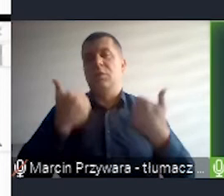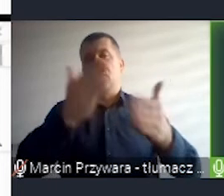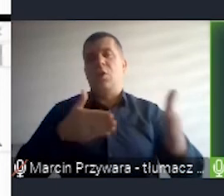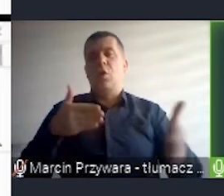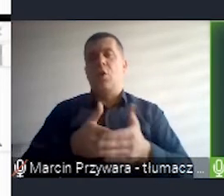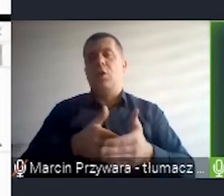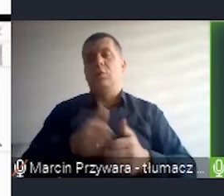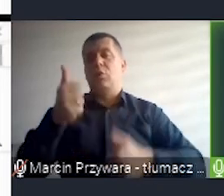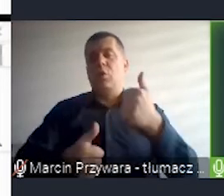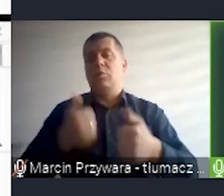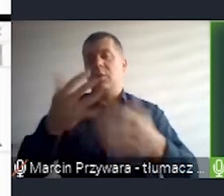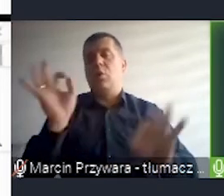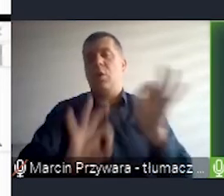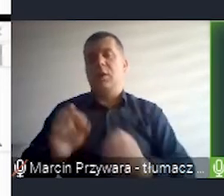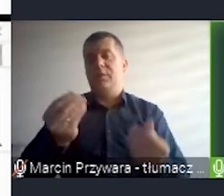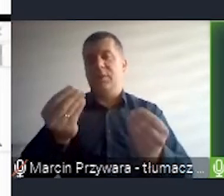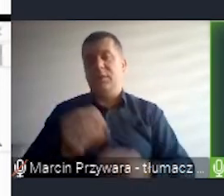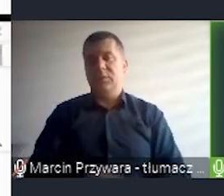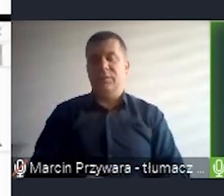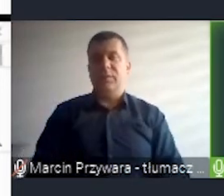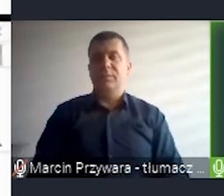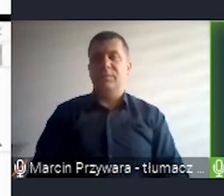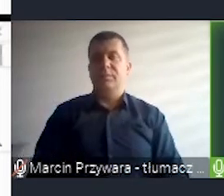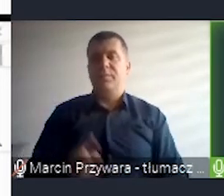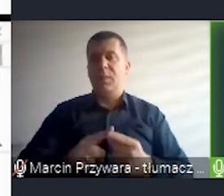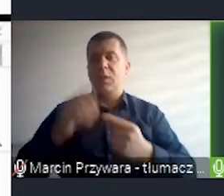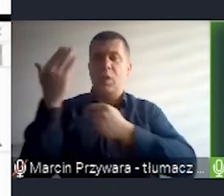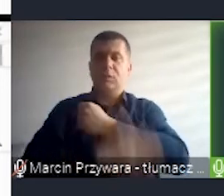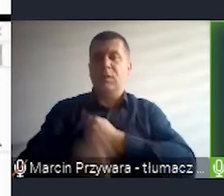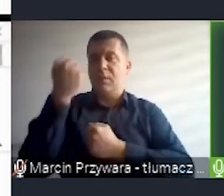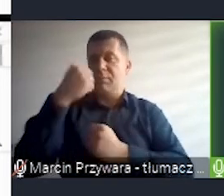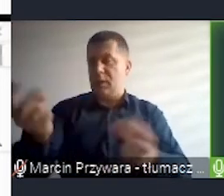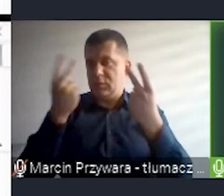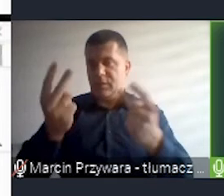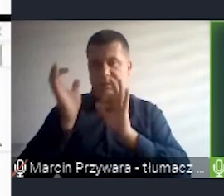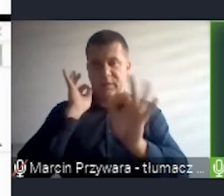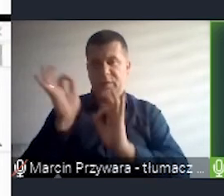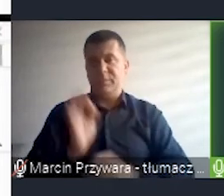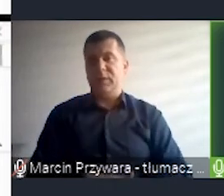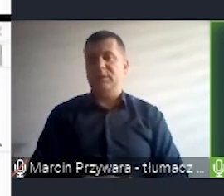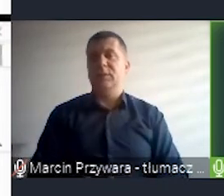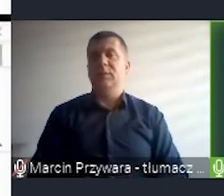konkurencję i dostaje korektę finansową. No i ostatnia bardzo ważna przesłanka